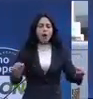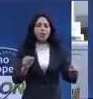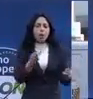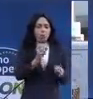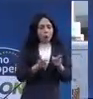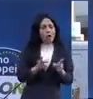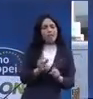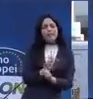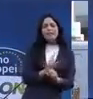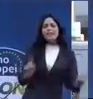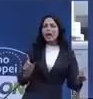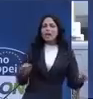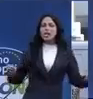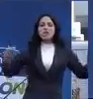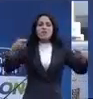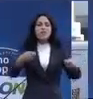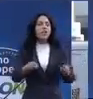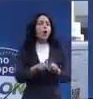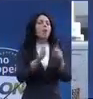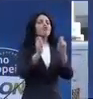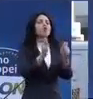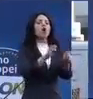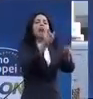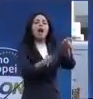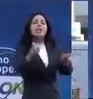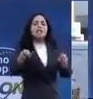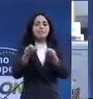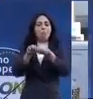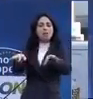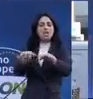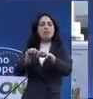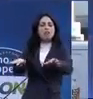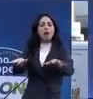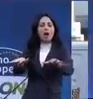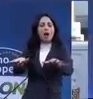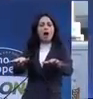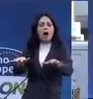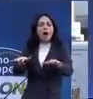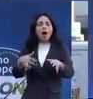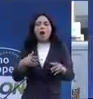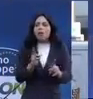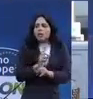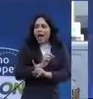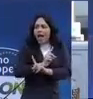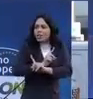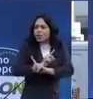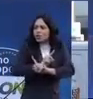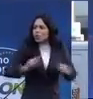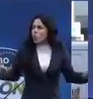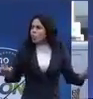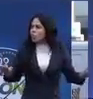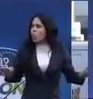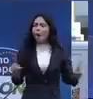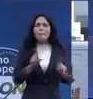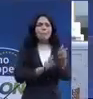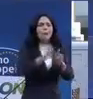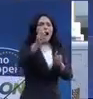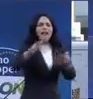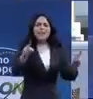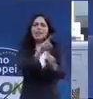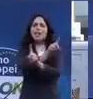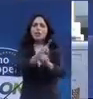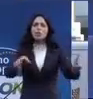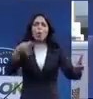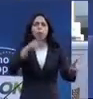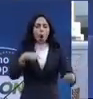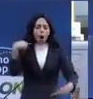politica investe il giornalismo media nessun paese può resistere